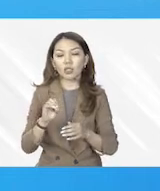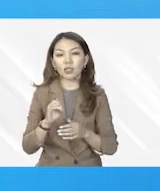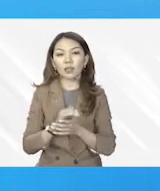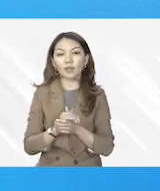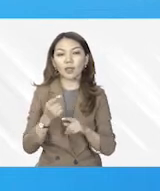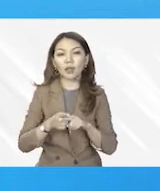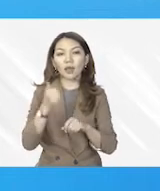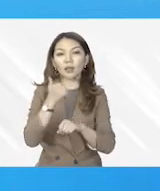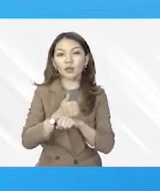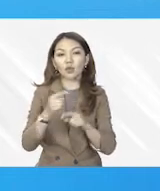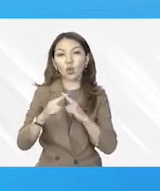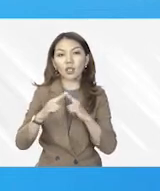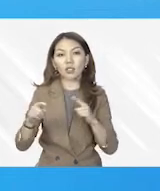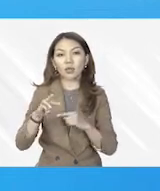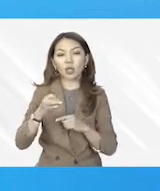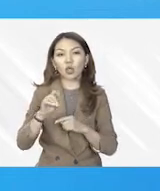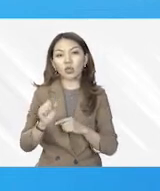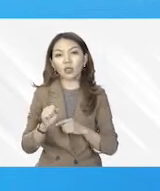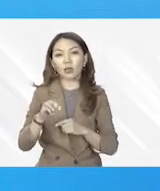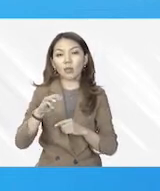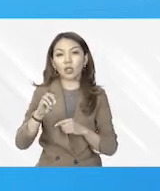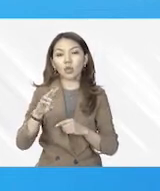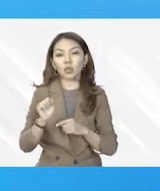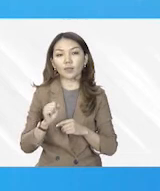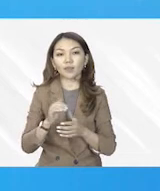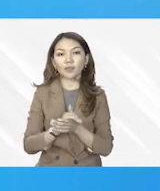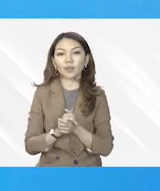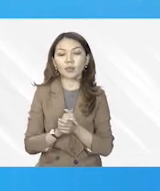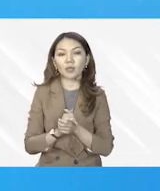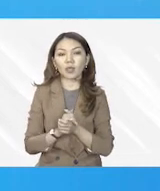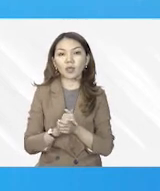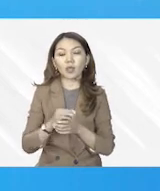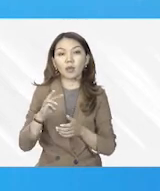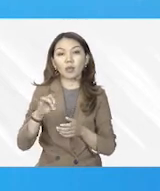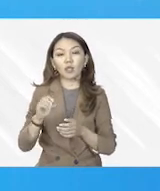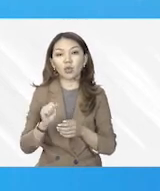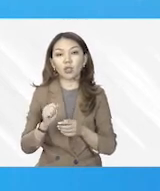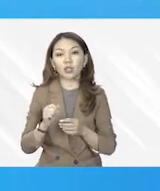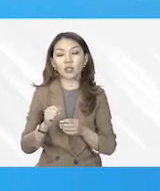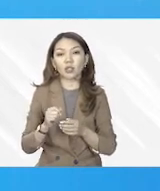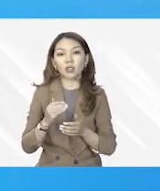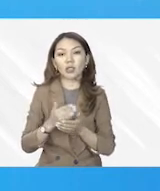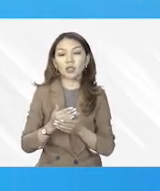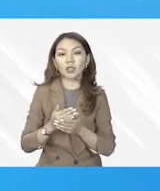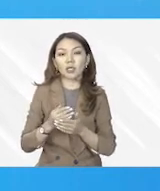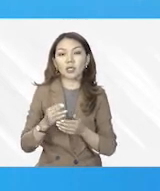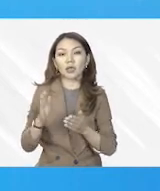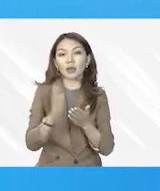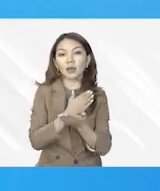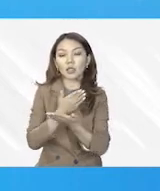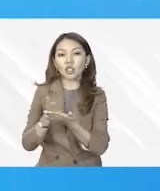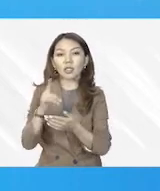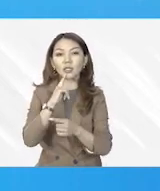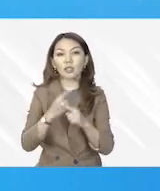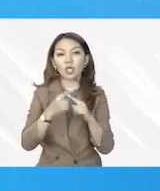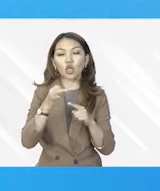основное отличие мейоза от митоза, где идет расхождение сестринских хроматид. Таким